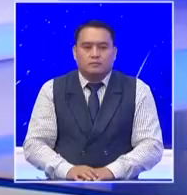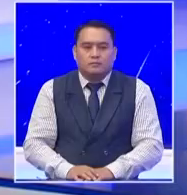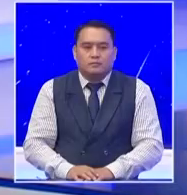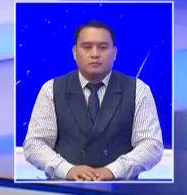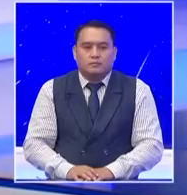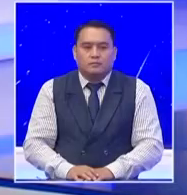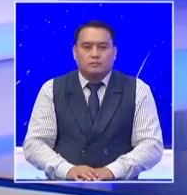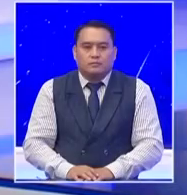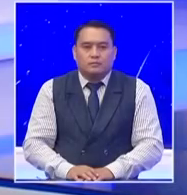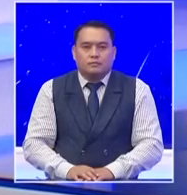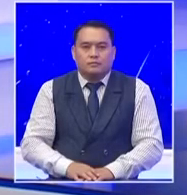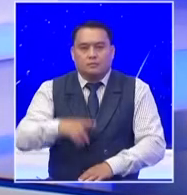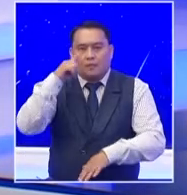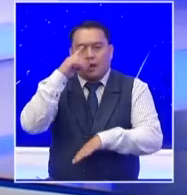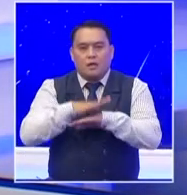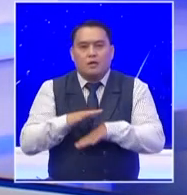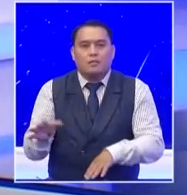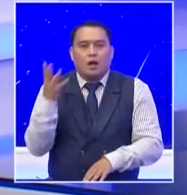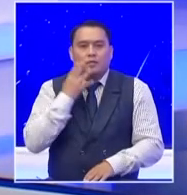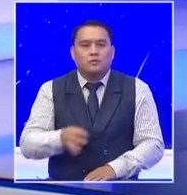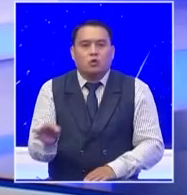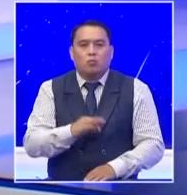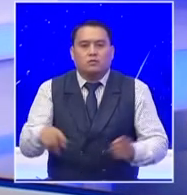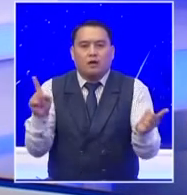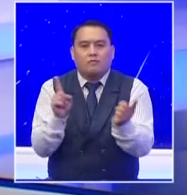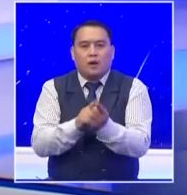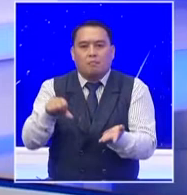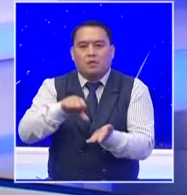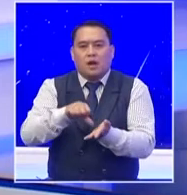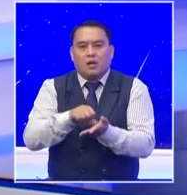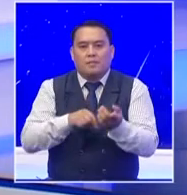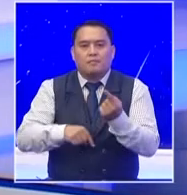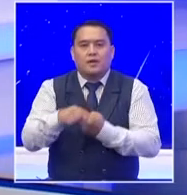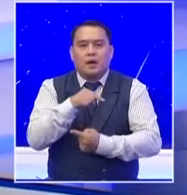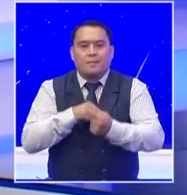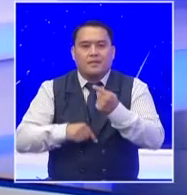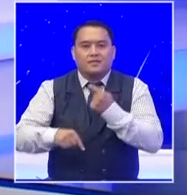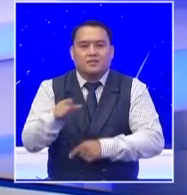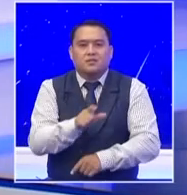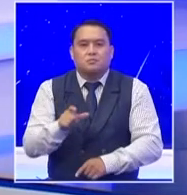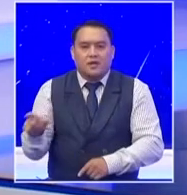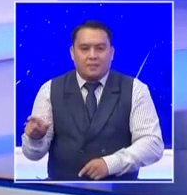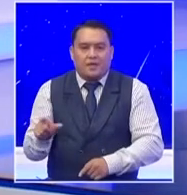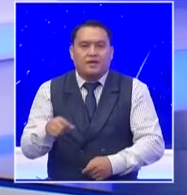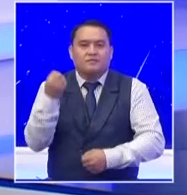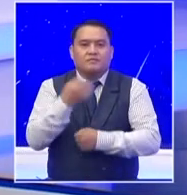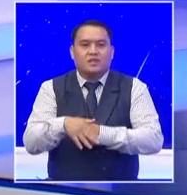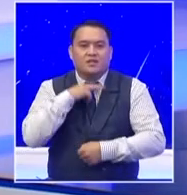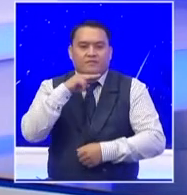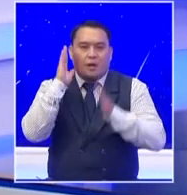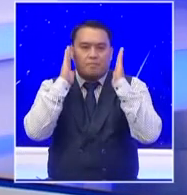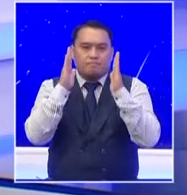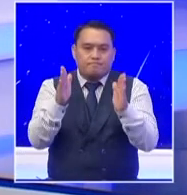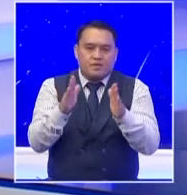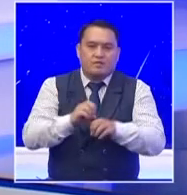доступ. Аким области Амандык Баталов встретился с представителями региональной палаты предпринимателей. В центре внимания – меры